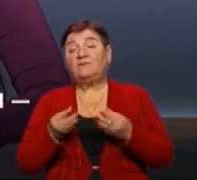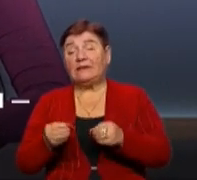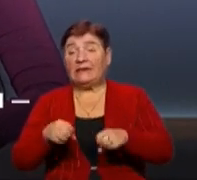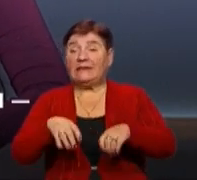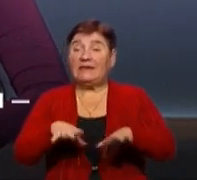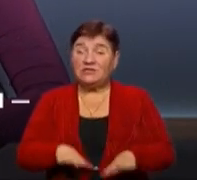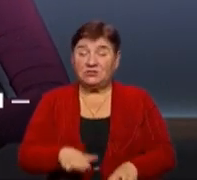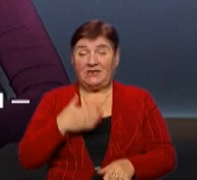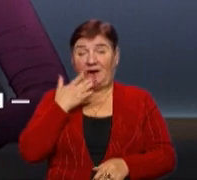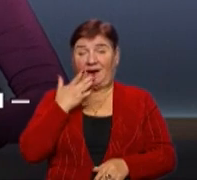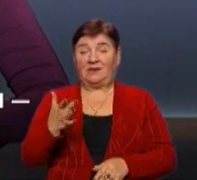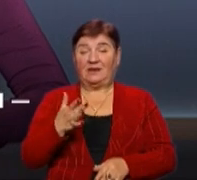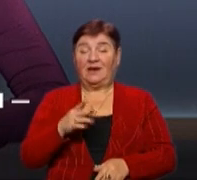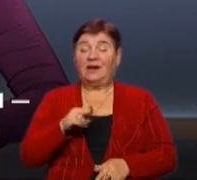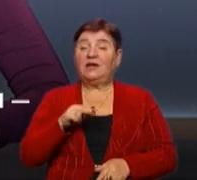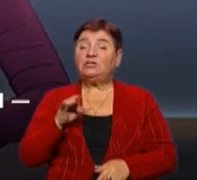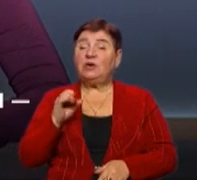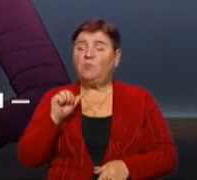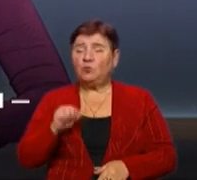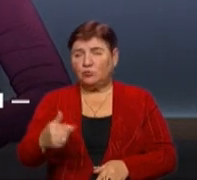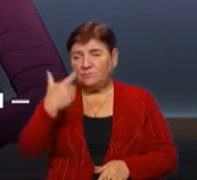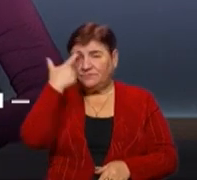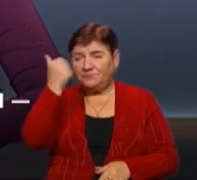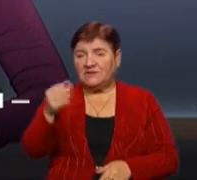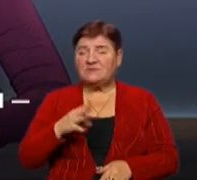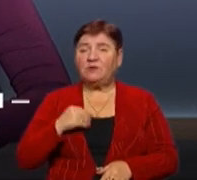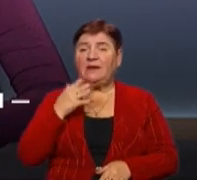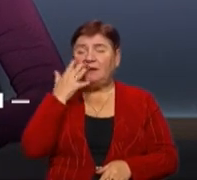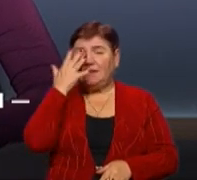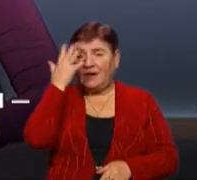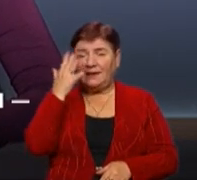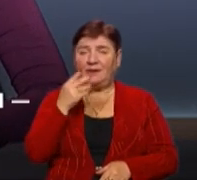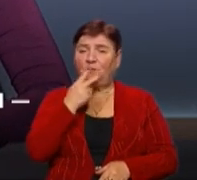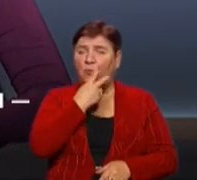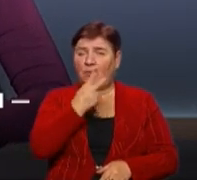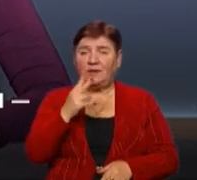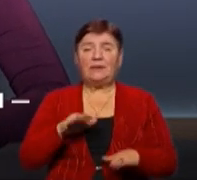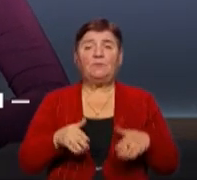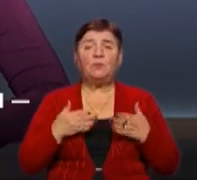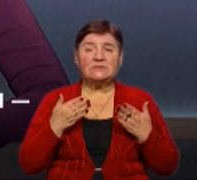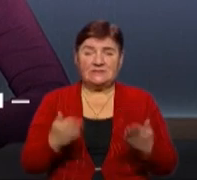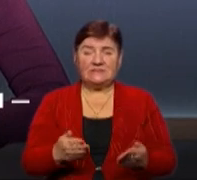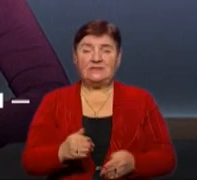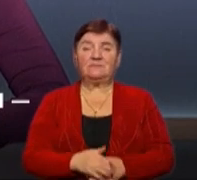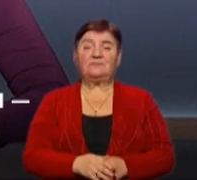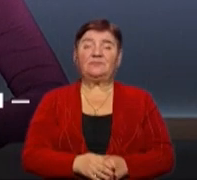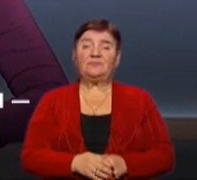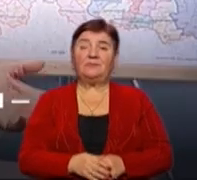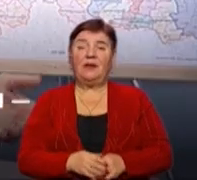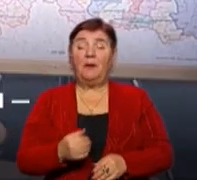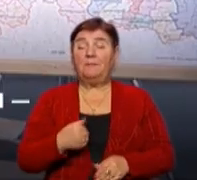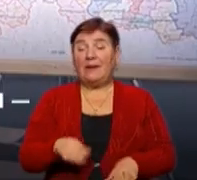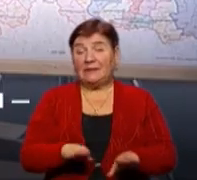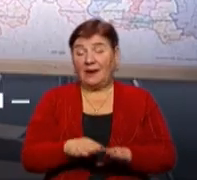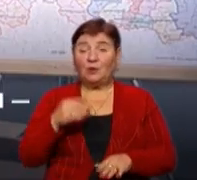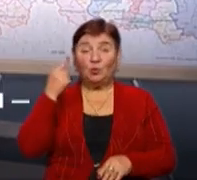рішення ради? Чи могти будуть донести свої ідеї, якісь погляди, пропозиції? Ну, ми